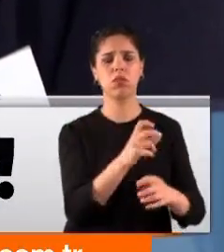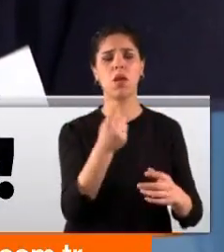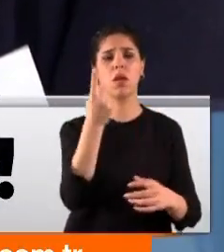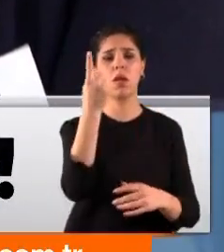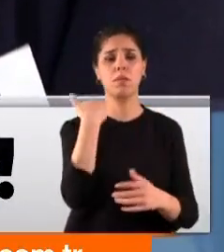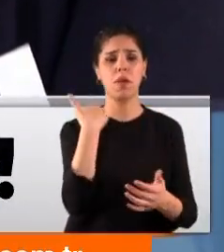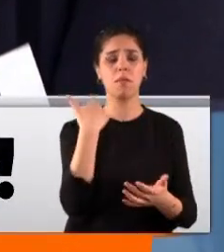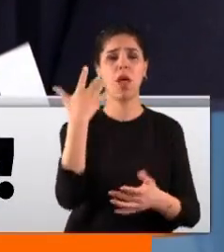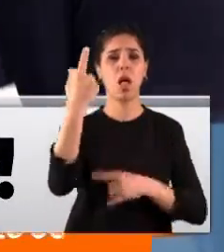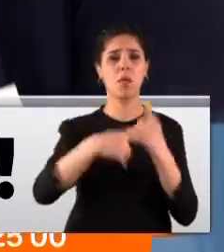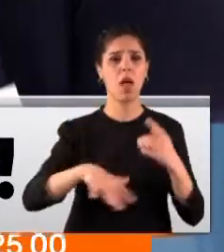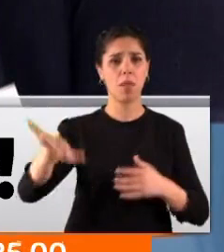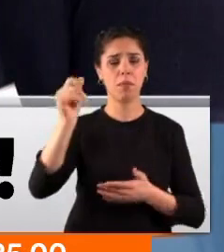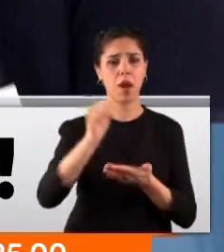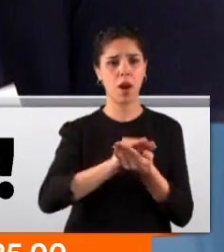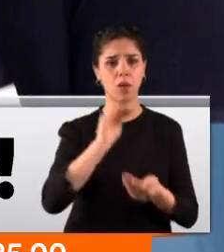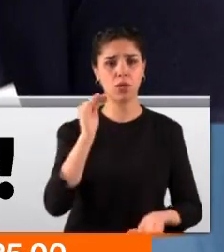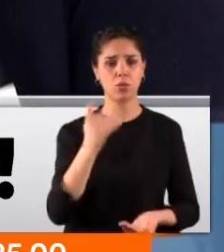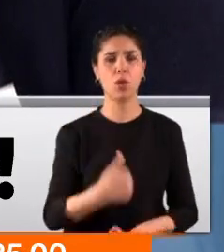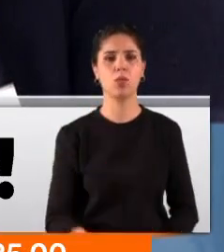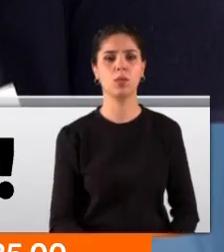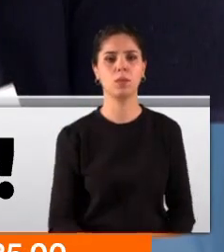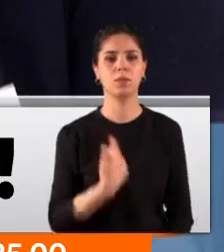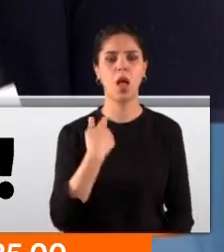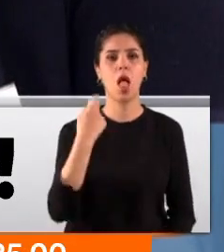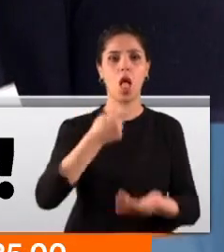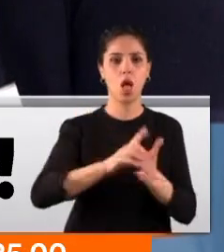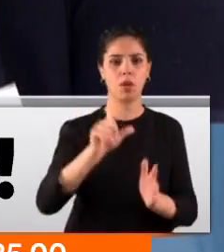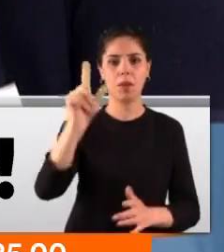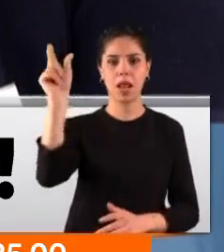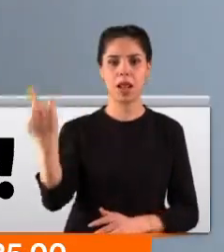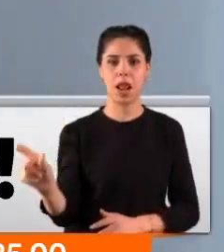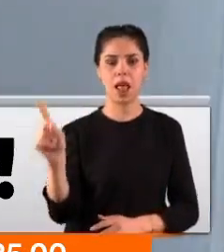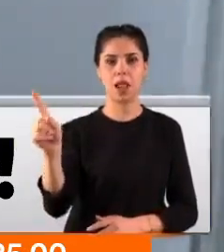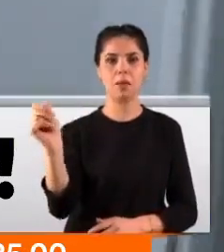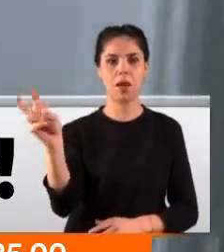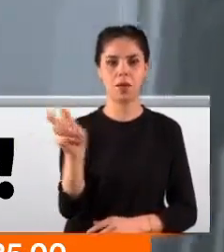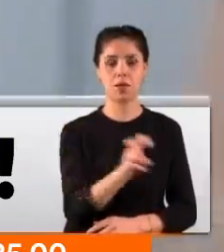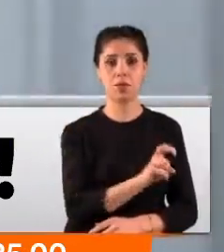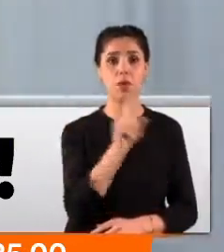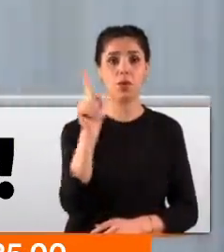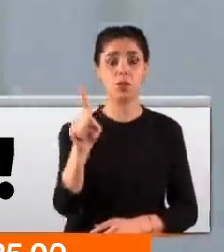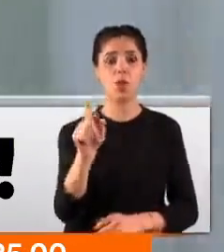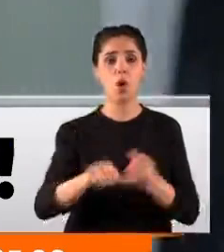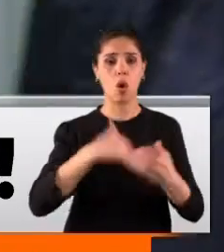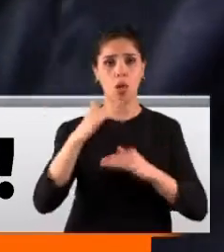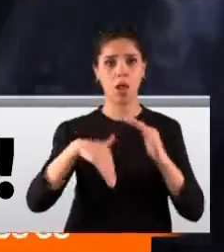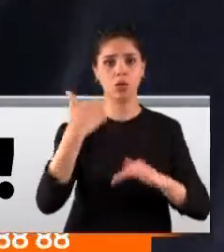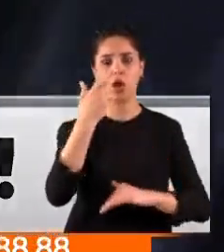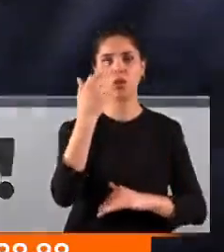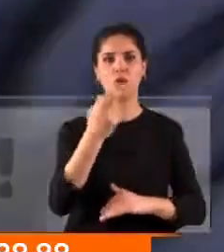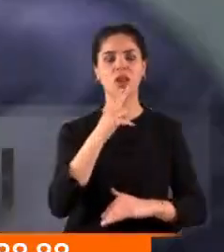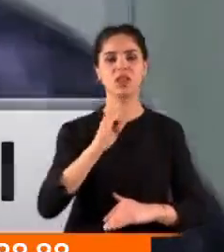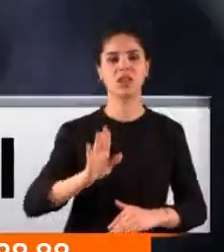sene. Ben de yalancı olmuş oldum. 9 ay sonra demek ben vermeyi kesince Leyla'nın başlamış. Yaşananların ardından sahtekar kız